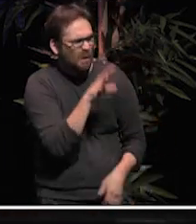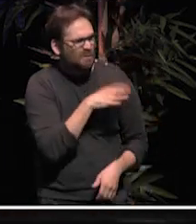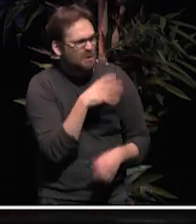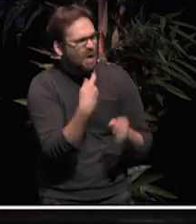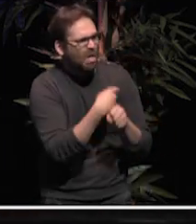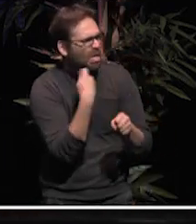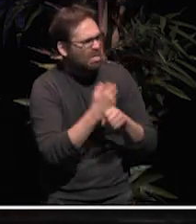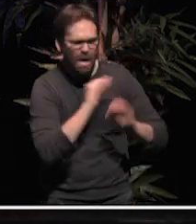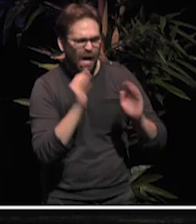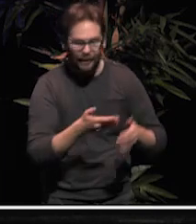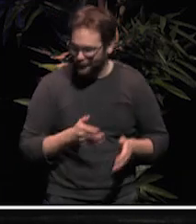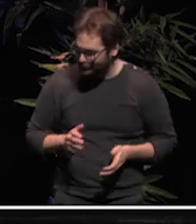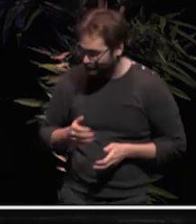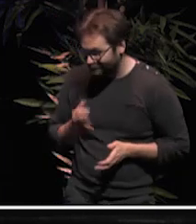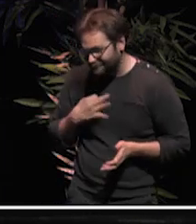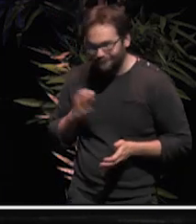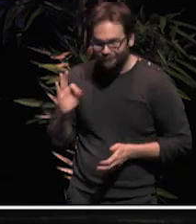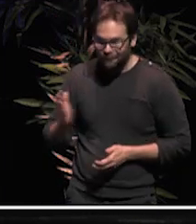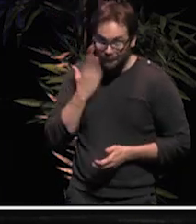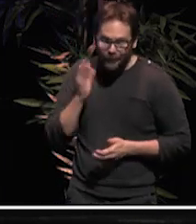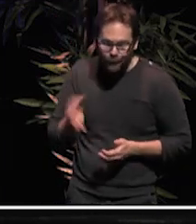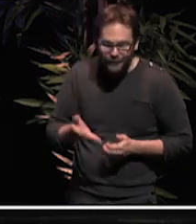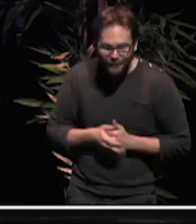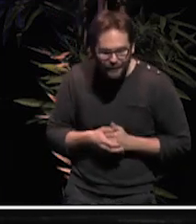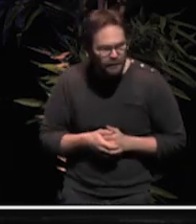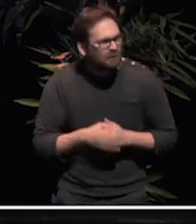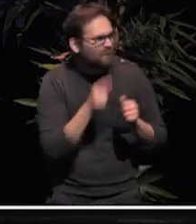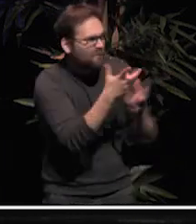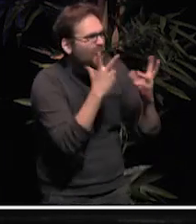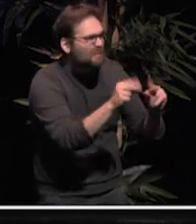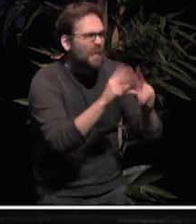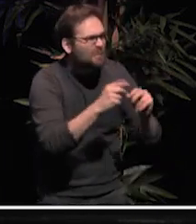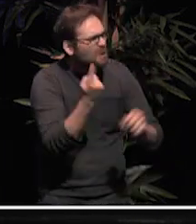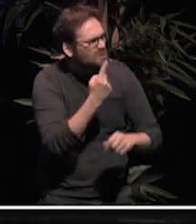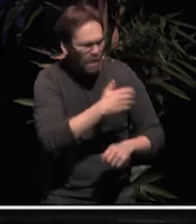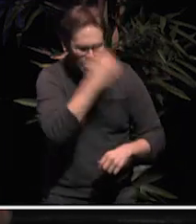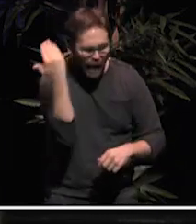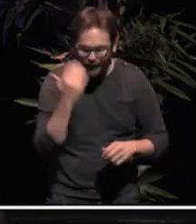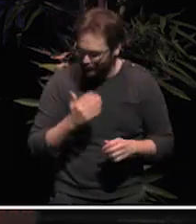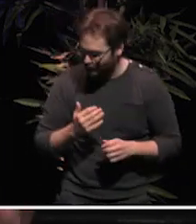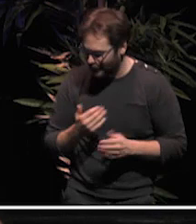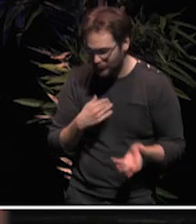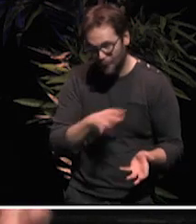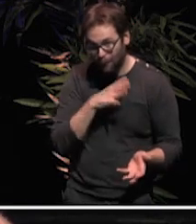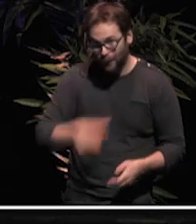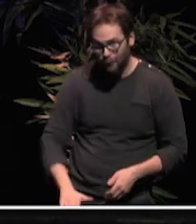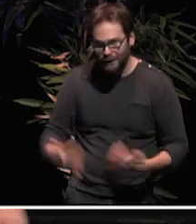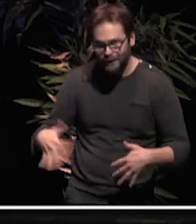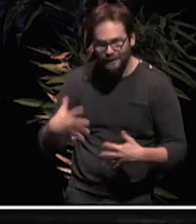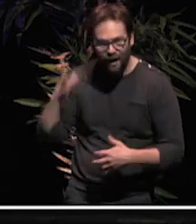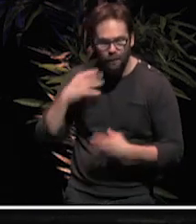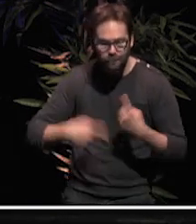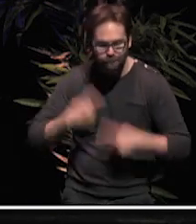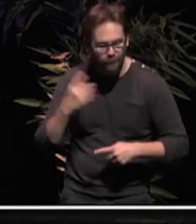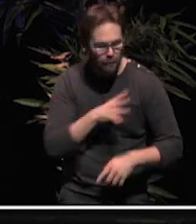comme vous disiez tout à l'heure, et tu veux toujours expliquer tout, c'est la barbe. Et donc cette vocation de professeur, d'enseignant,